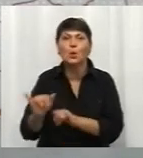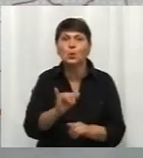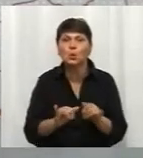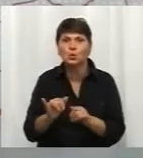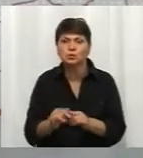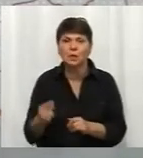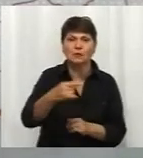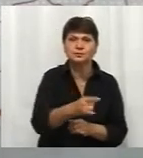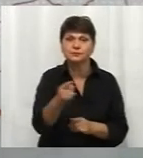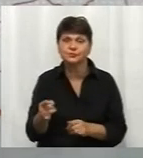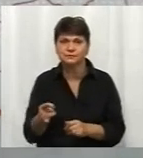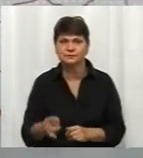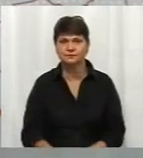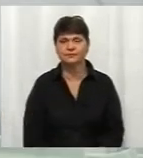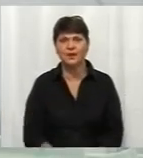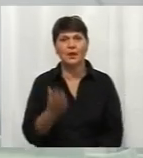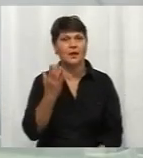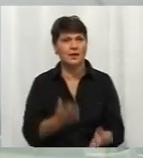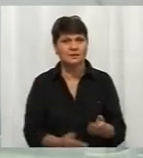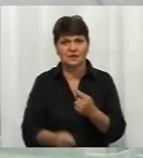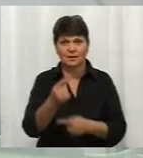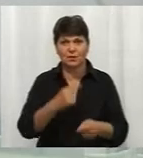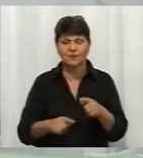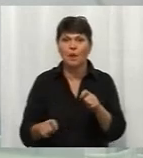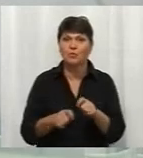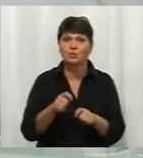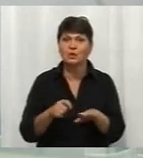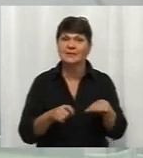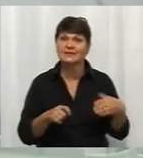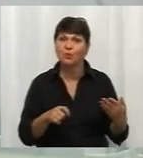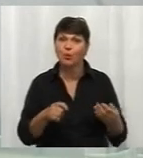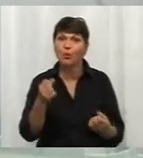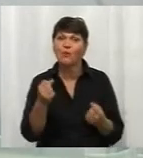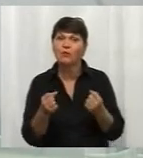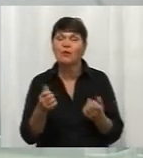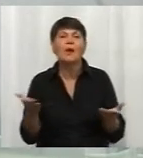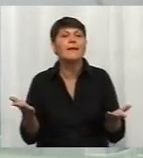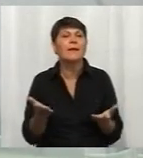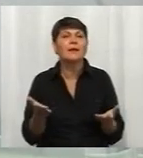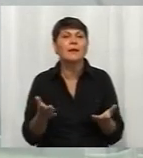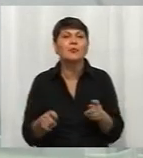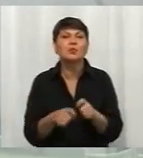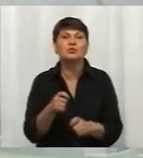цю перевагу. Якщо ми говоримо про порушення з боку водіїв, то які це порушення?